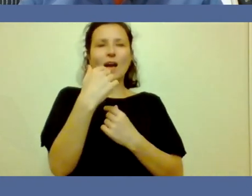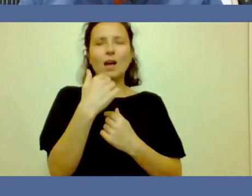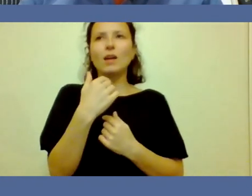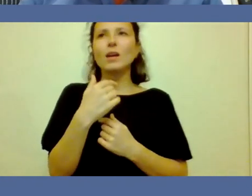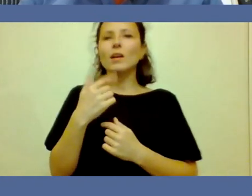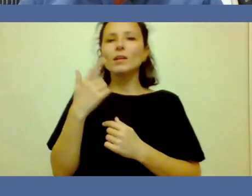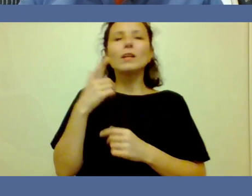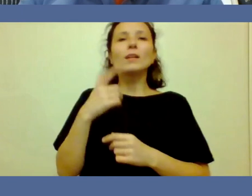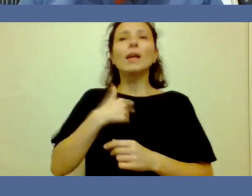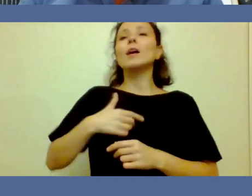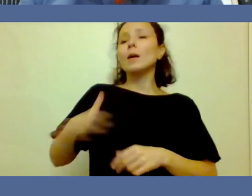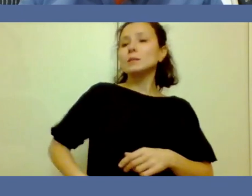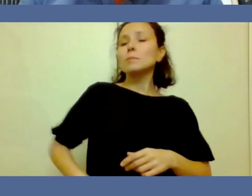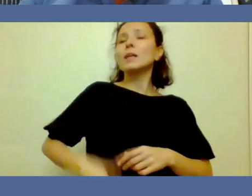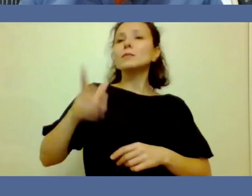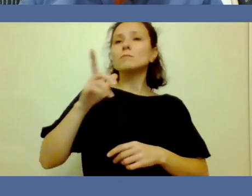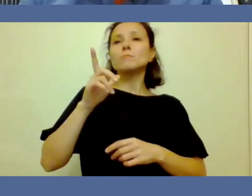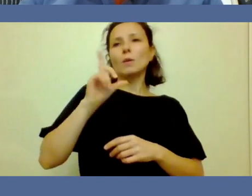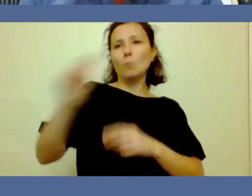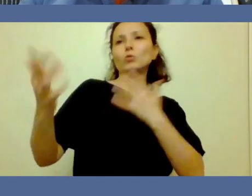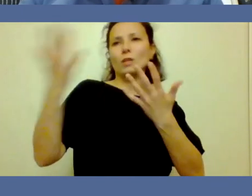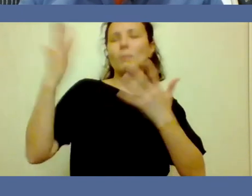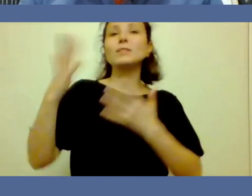minimum 40 minut w ciszy,